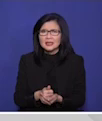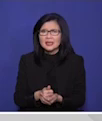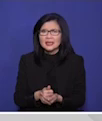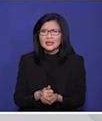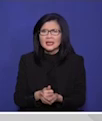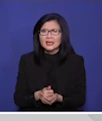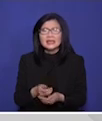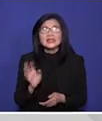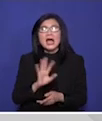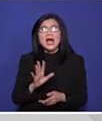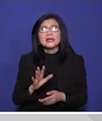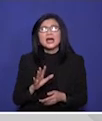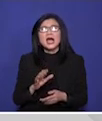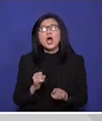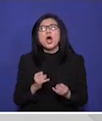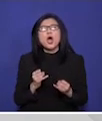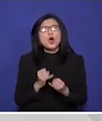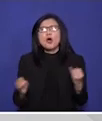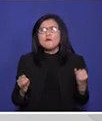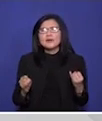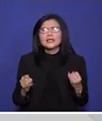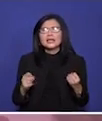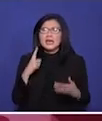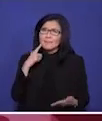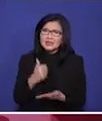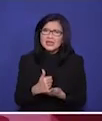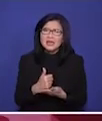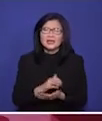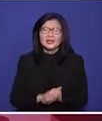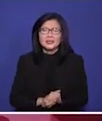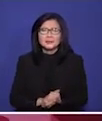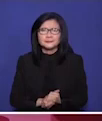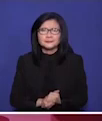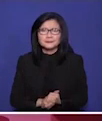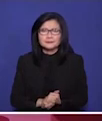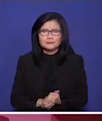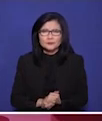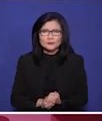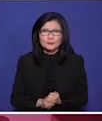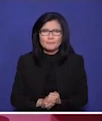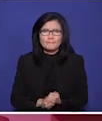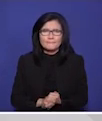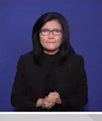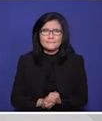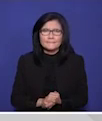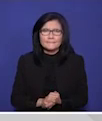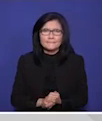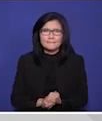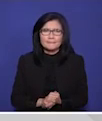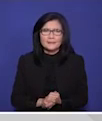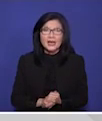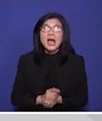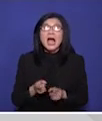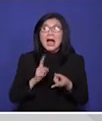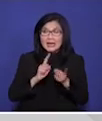ada konflik kepentingan itu saja Pak waktu habis silakan tanggapi lagi waktunya 1 menit ya kalau